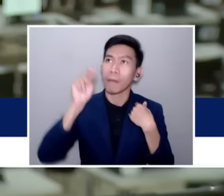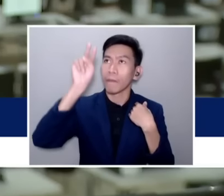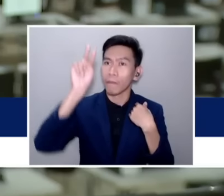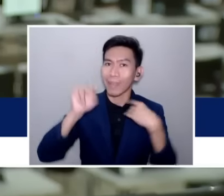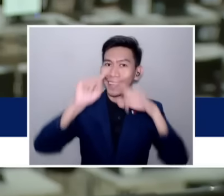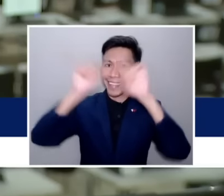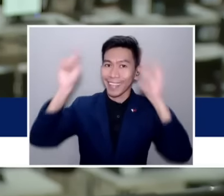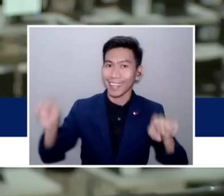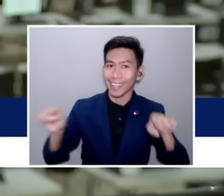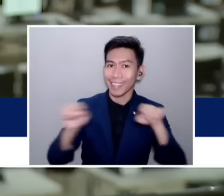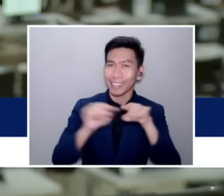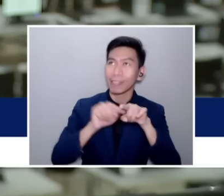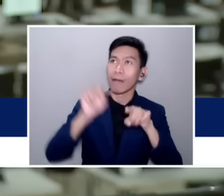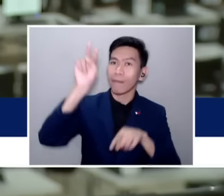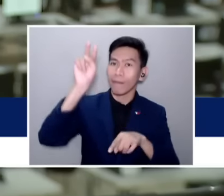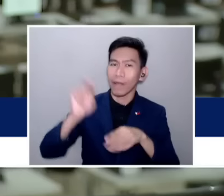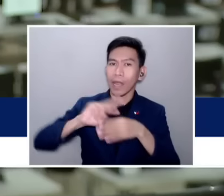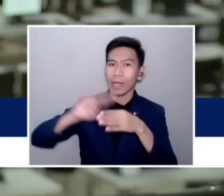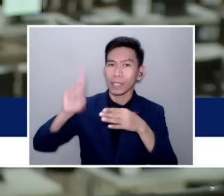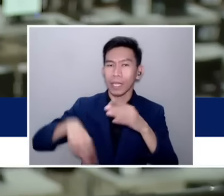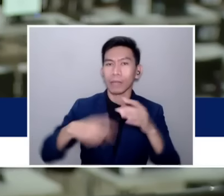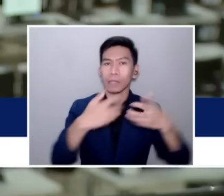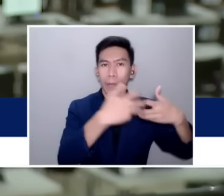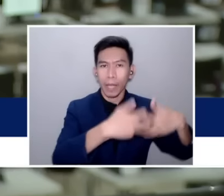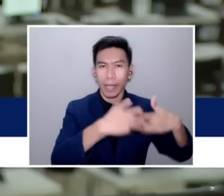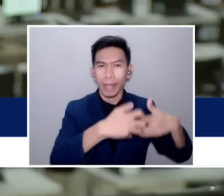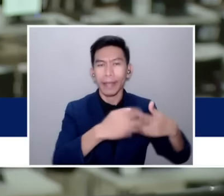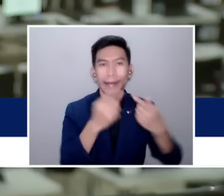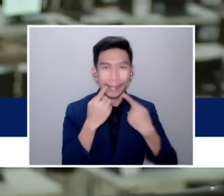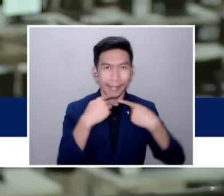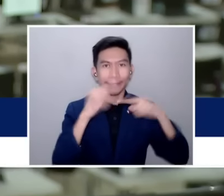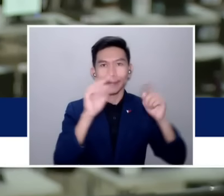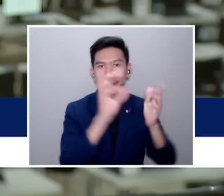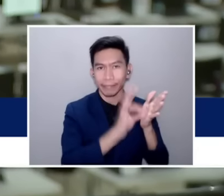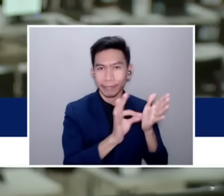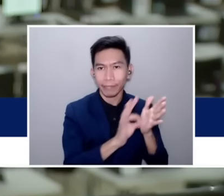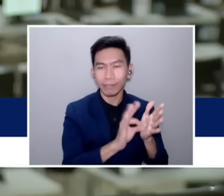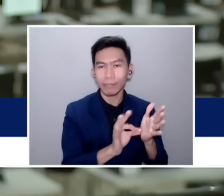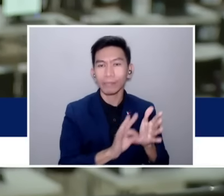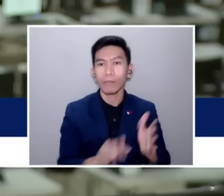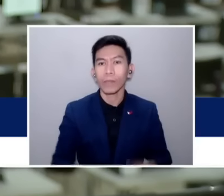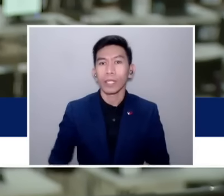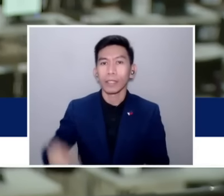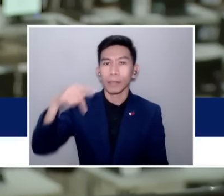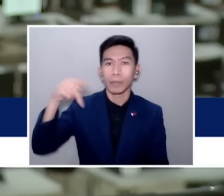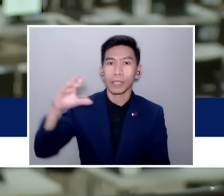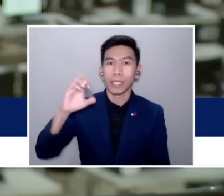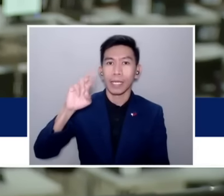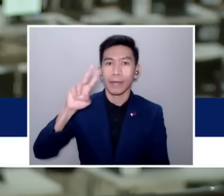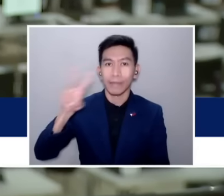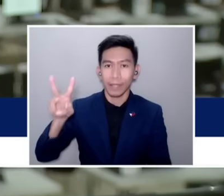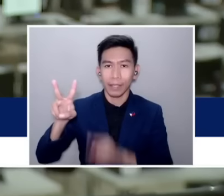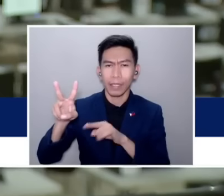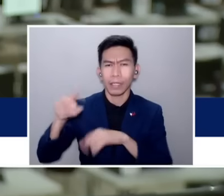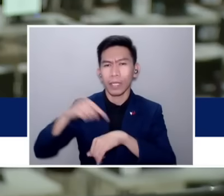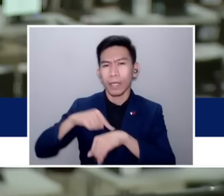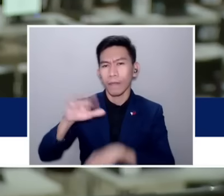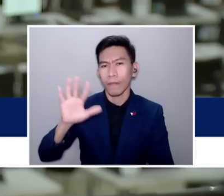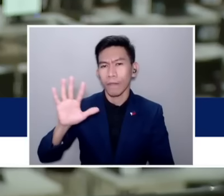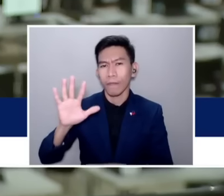sa ilang VCM machines na hindi pumalya. At ayon nga sa press conference ng PPCRV, alas 5:30 ng hapon kanina